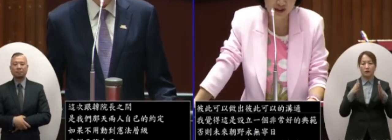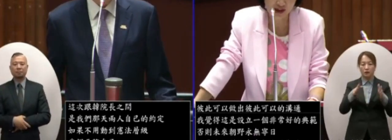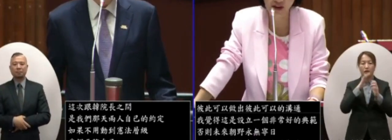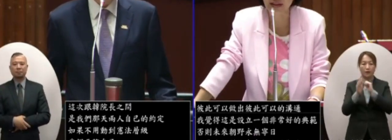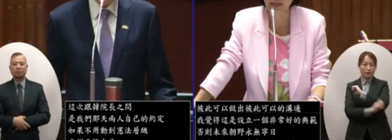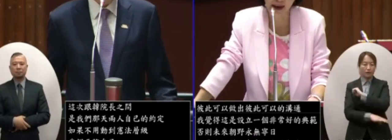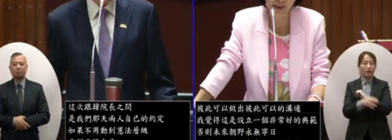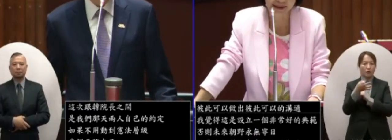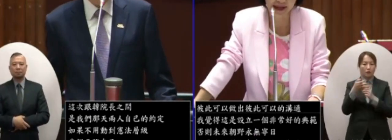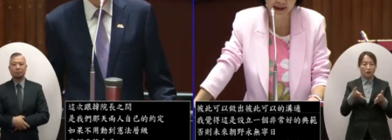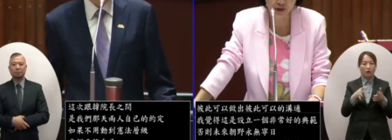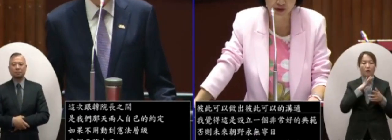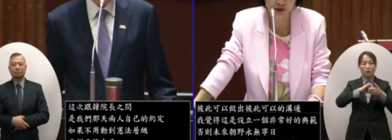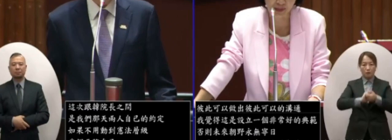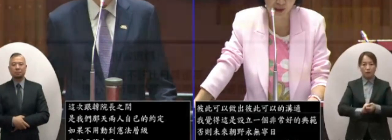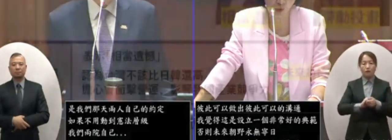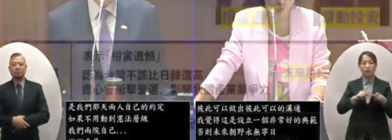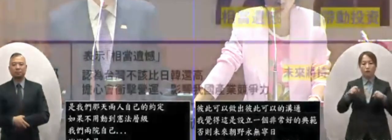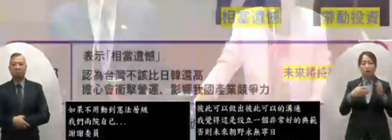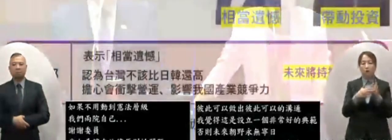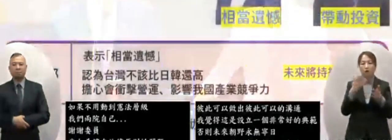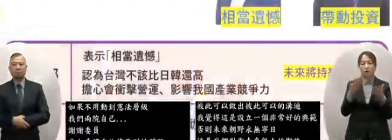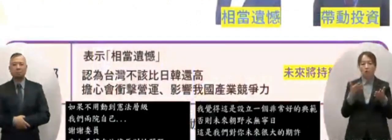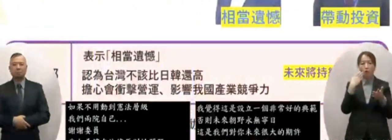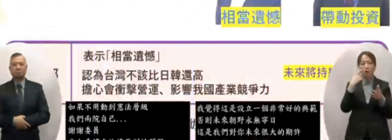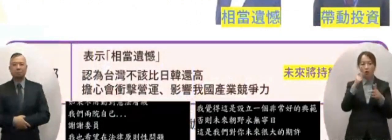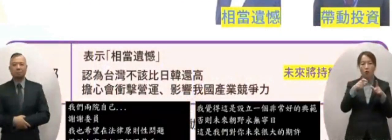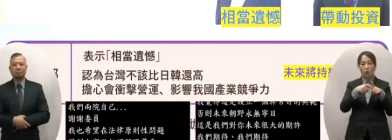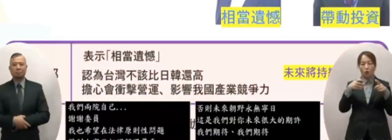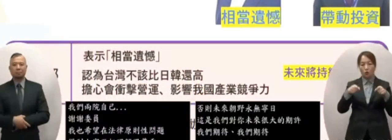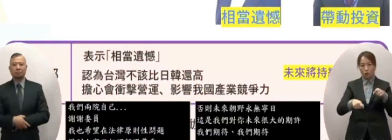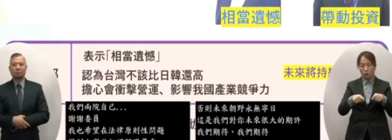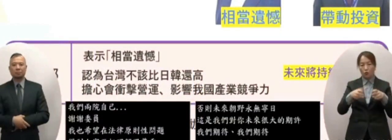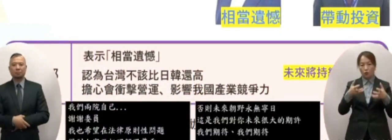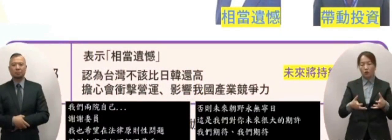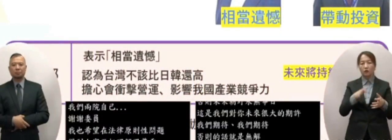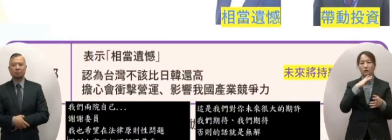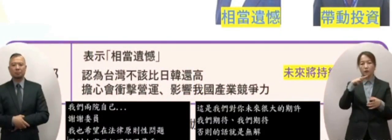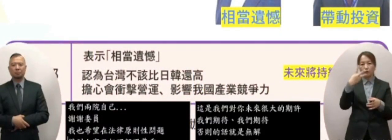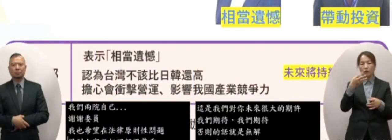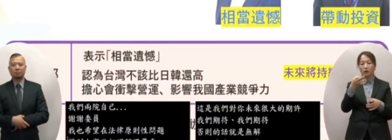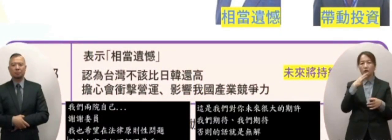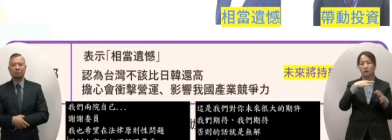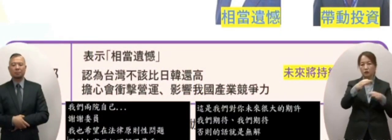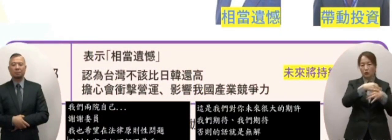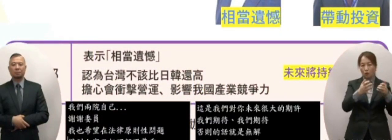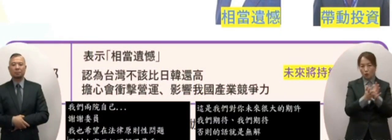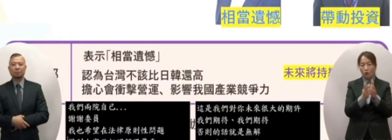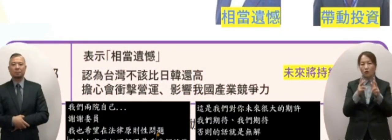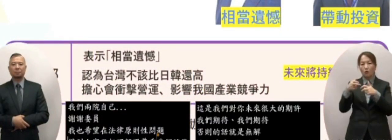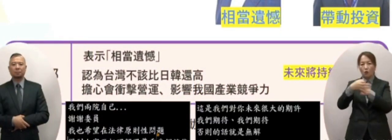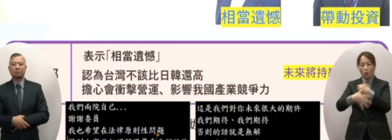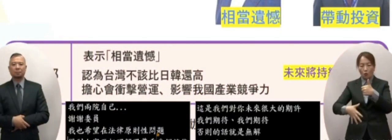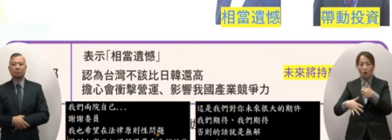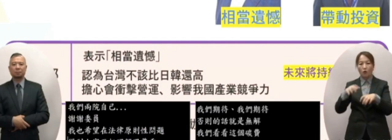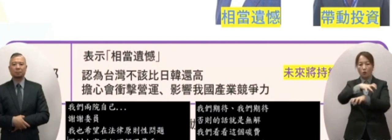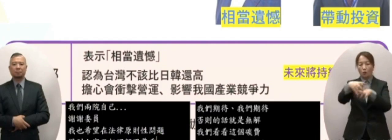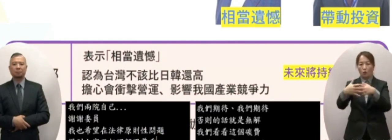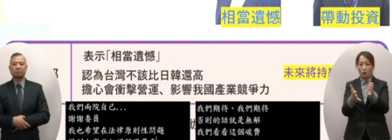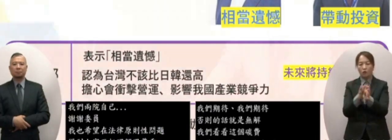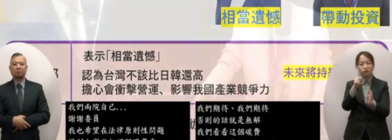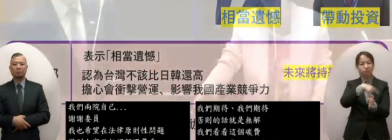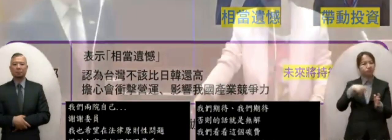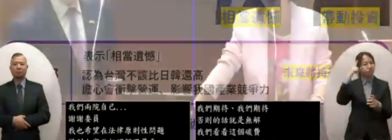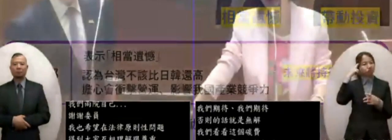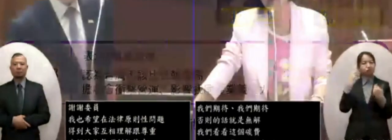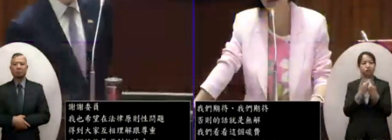拍板了，大概就是每公吨300元哦。但是呢，这个不管是经济部、产业界或是环团，其实都是非常的不满意的。而且我知